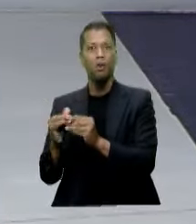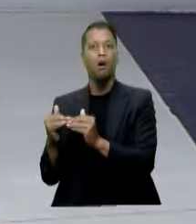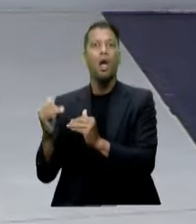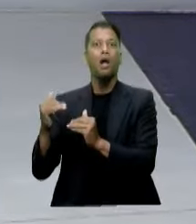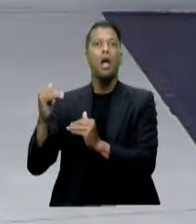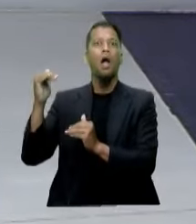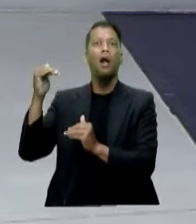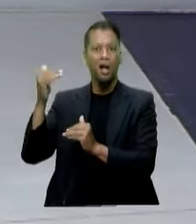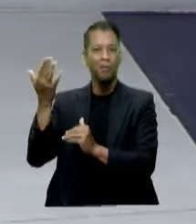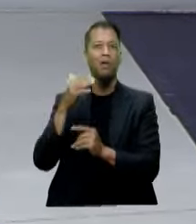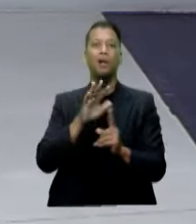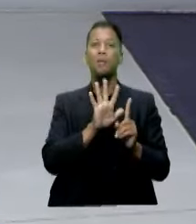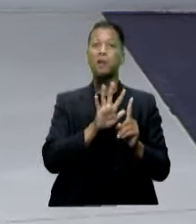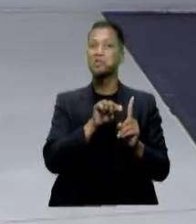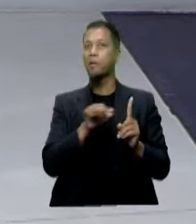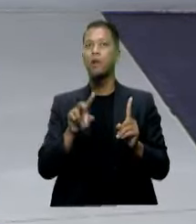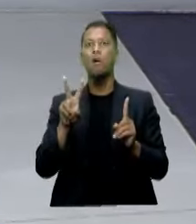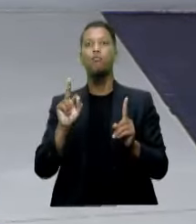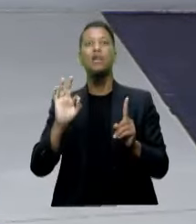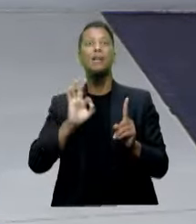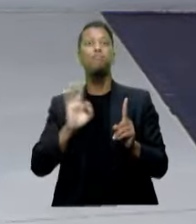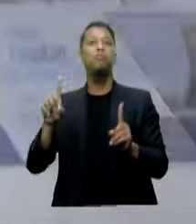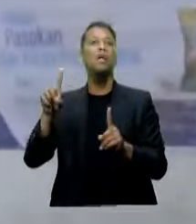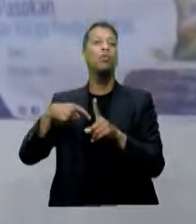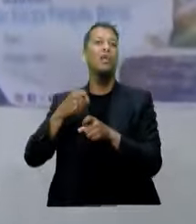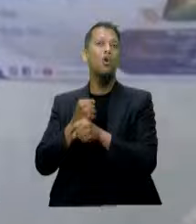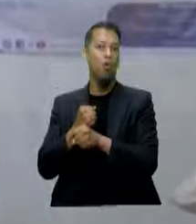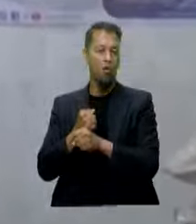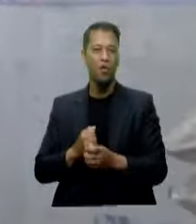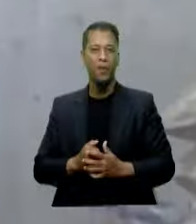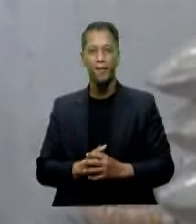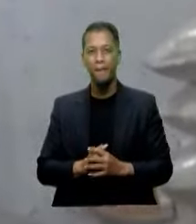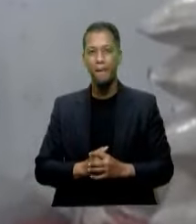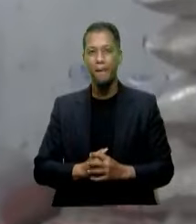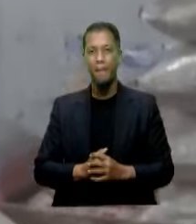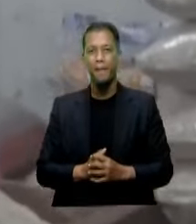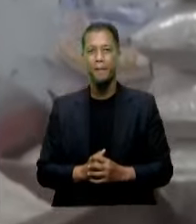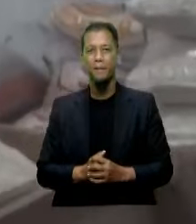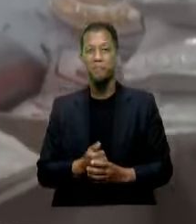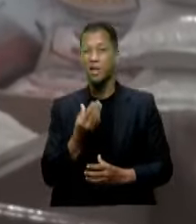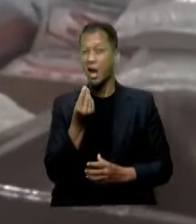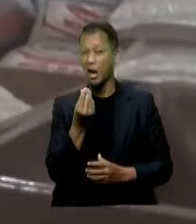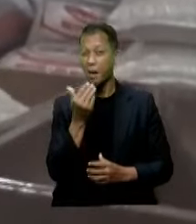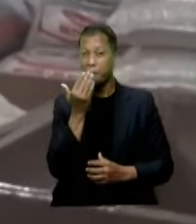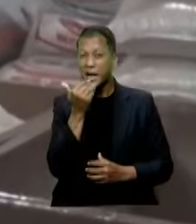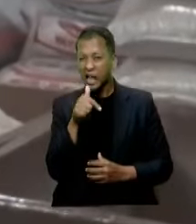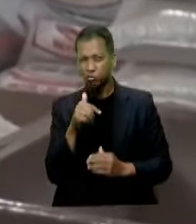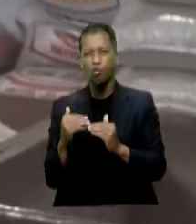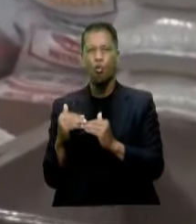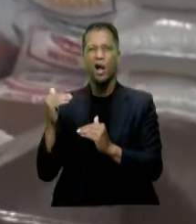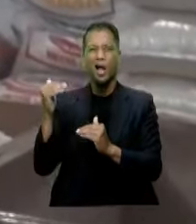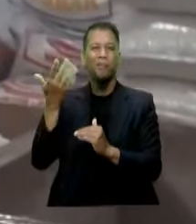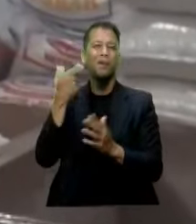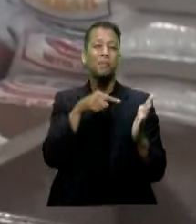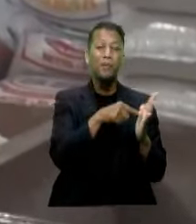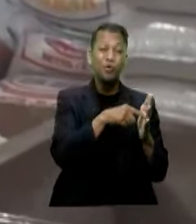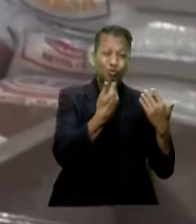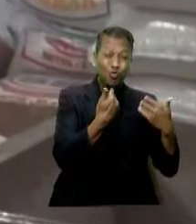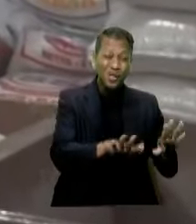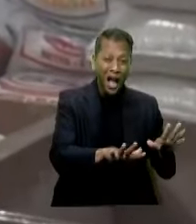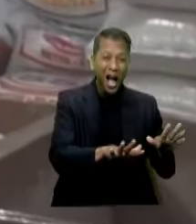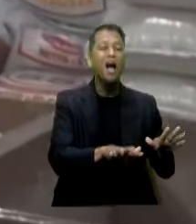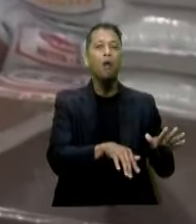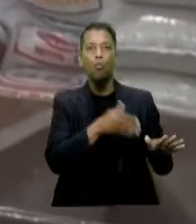r.000 hingga Rp20.000 per kg harga beras terus naik pasca Pemilu 2024 di